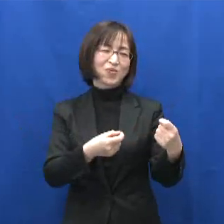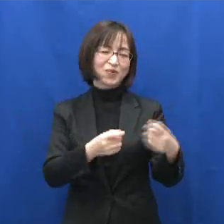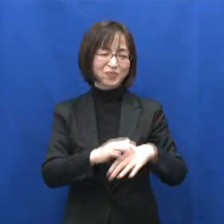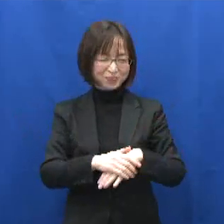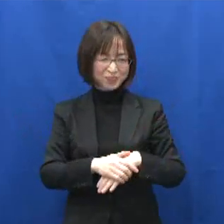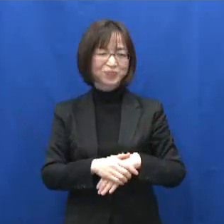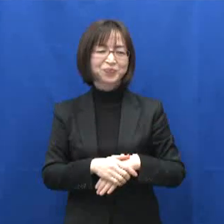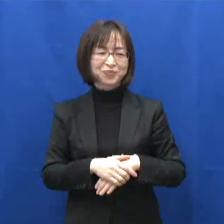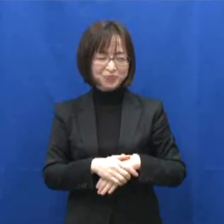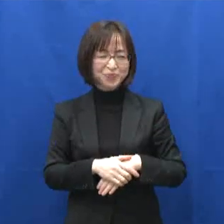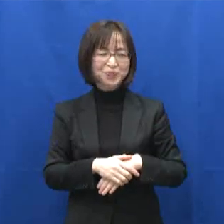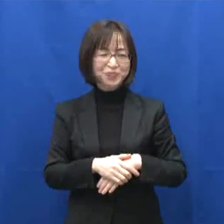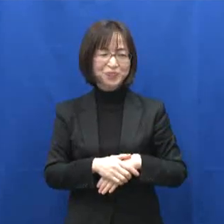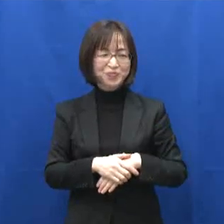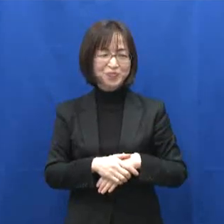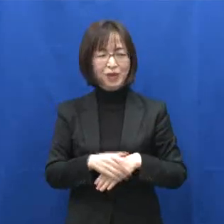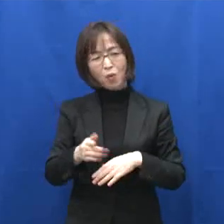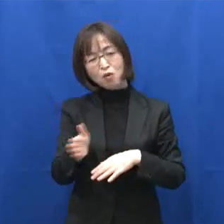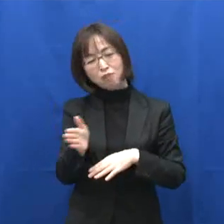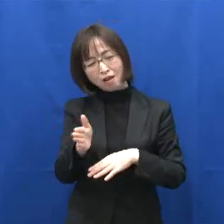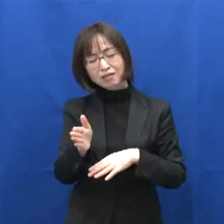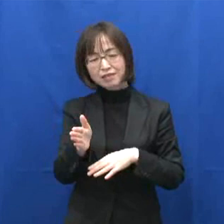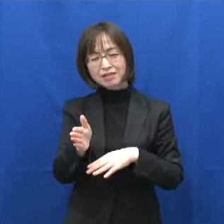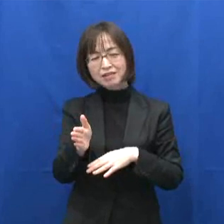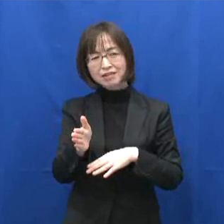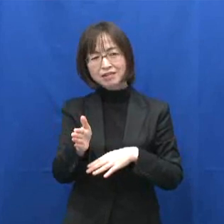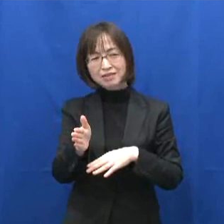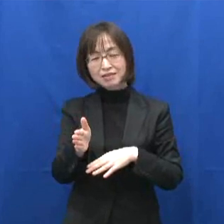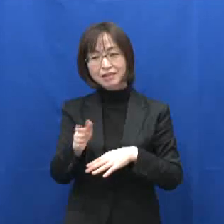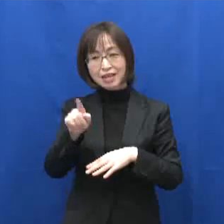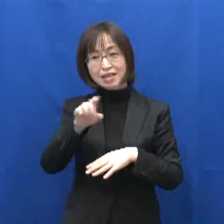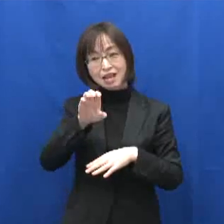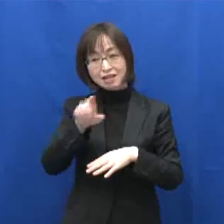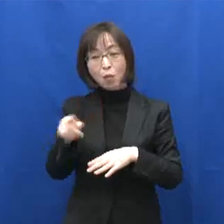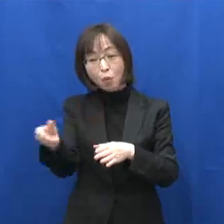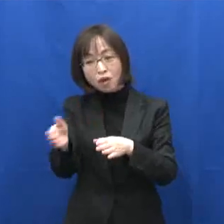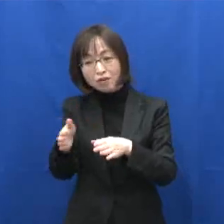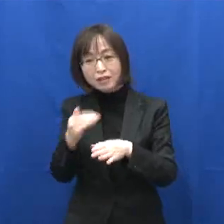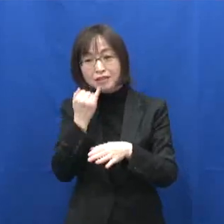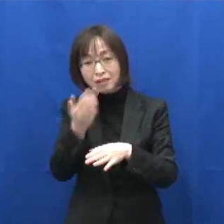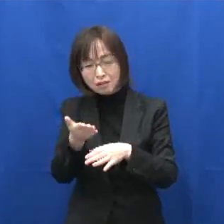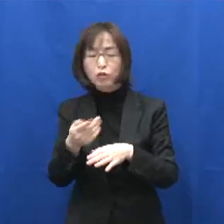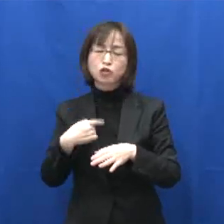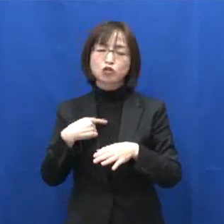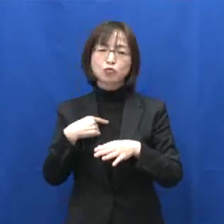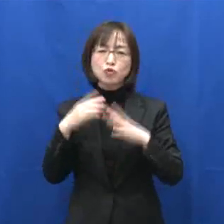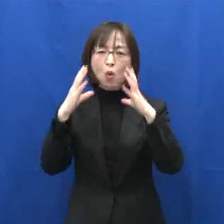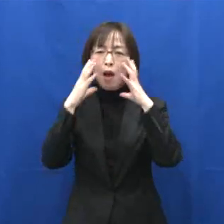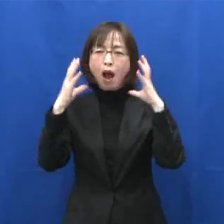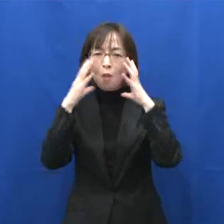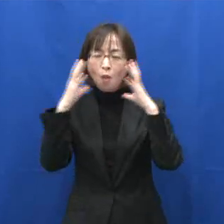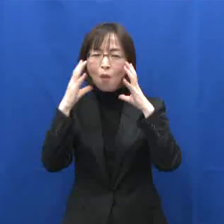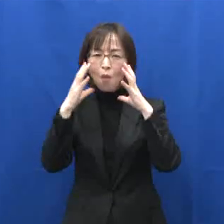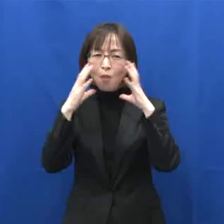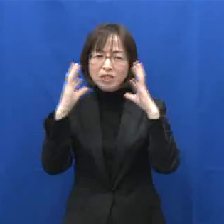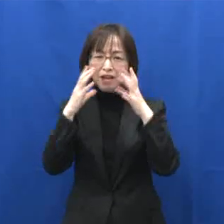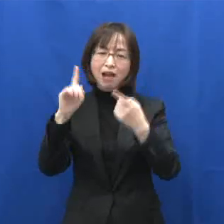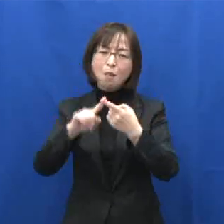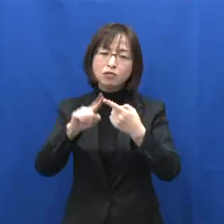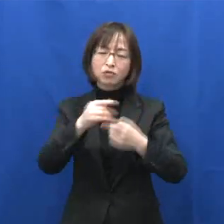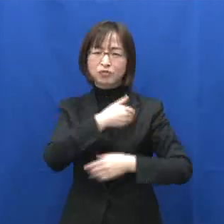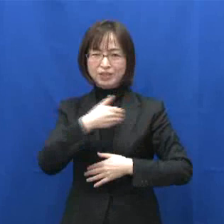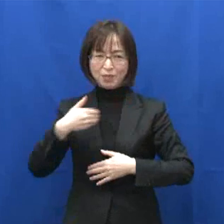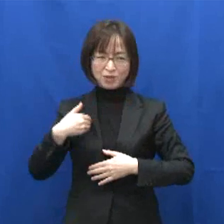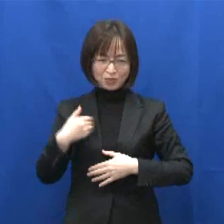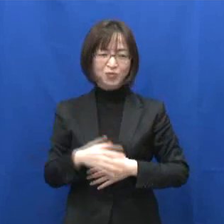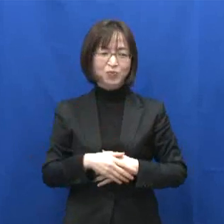ね。 はい、 ちょうどこのぐらいですか、入江さん。 あ、そうです ね、あとはこの自分の大きさに合わせることができるので、ね、 はい、